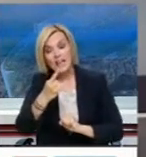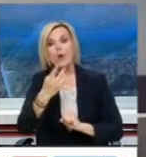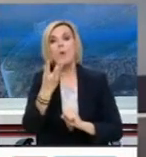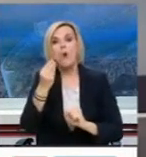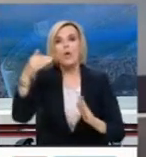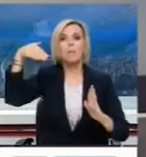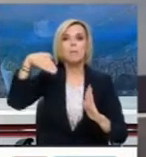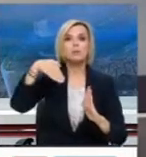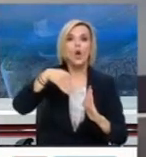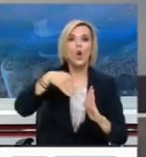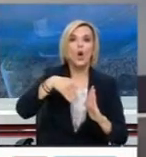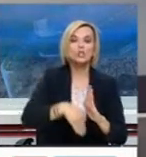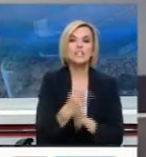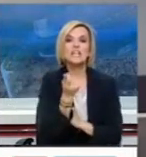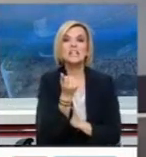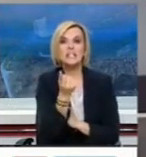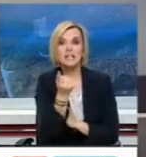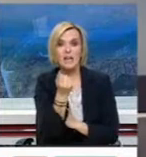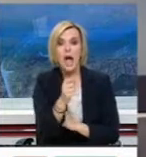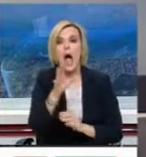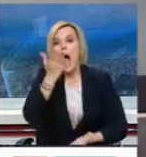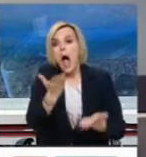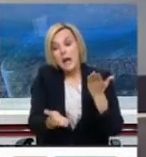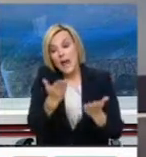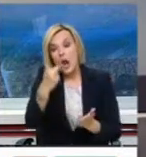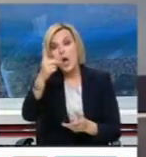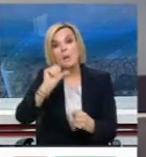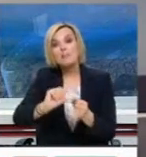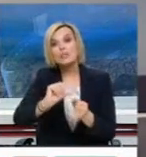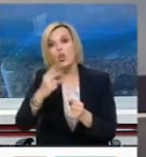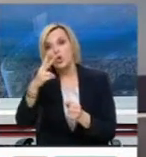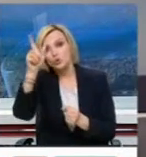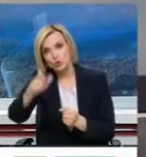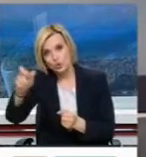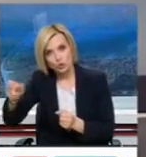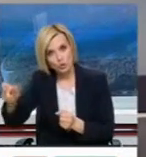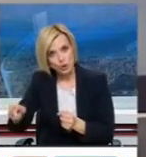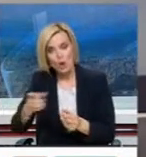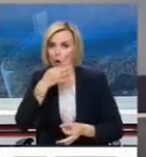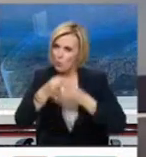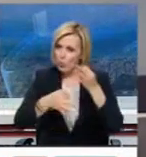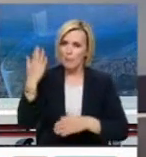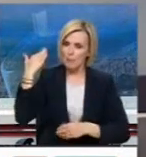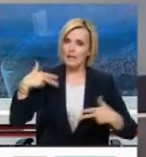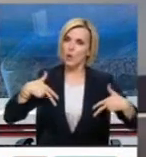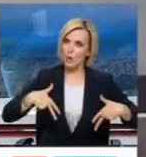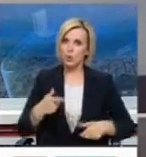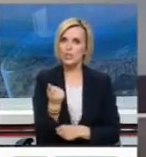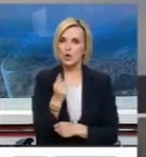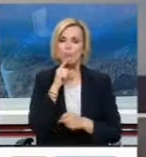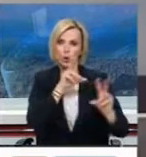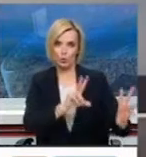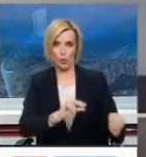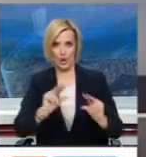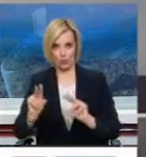συνολικού ονομαστικού τους μισθού, όπως λίγο πριν ανέφερε και ο Χρήστος Σταϊκούρας, ο Υπουργός Οικονομικών.